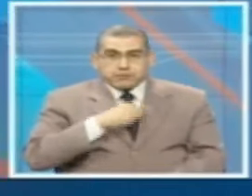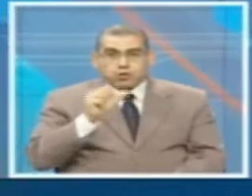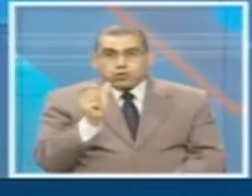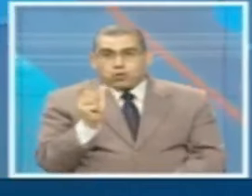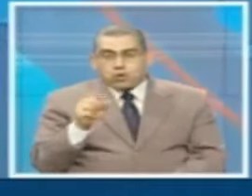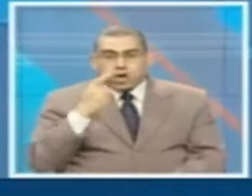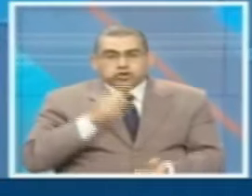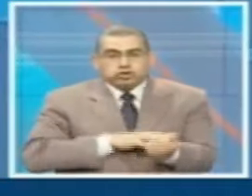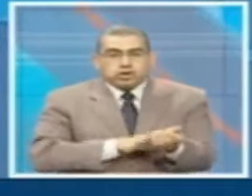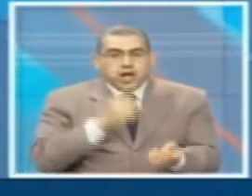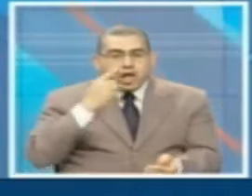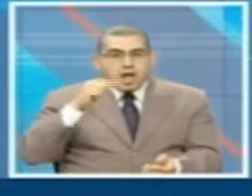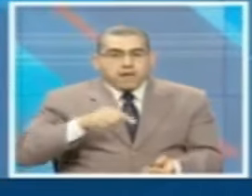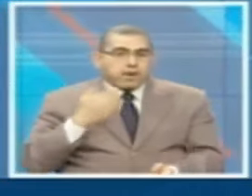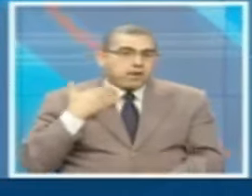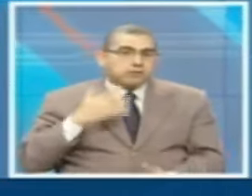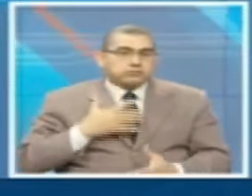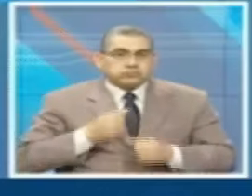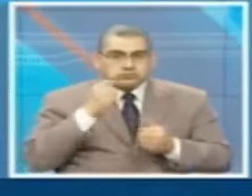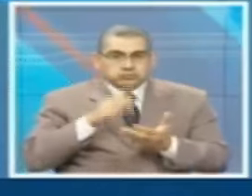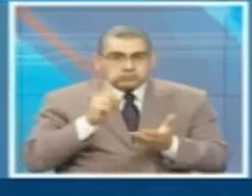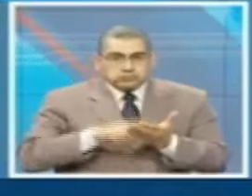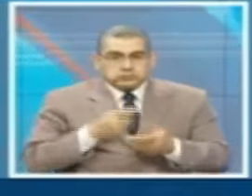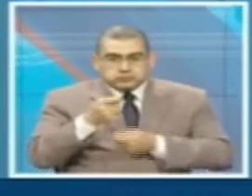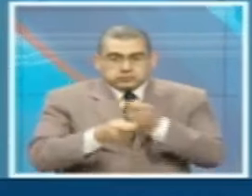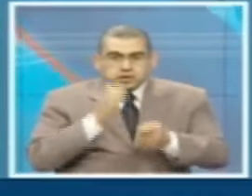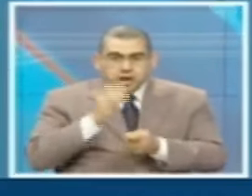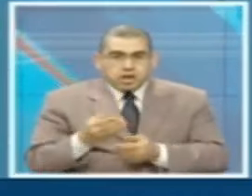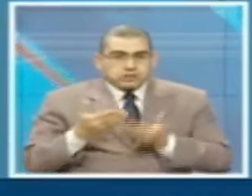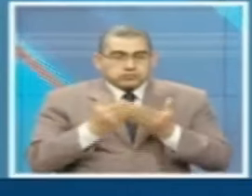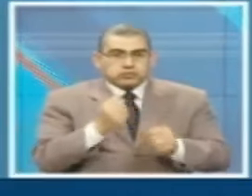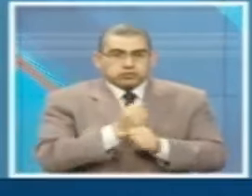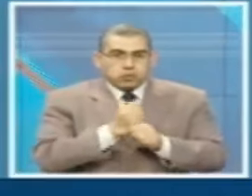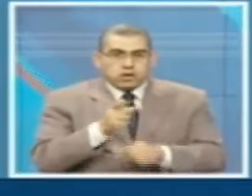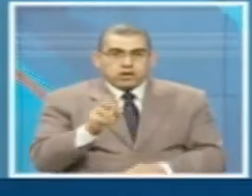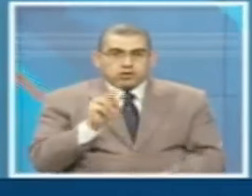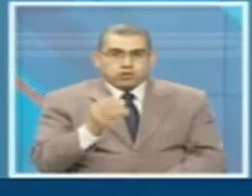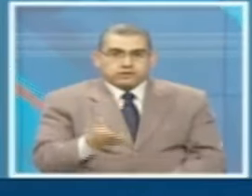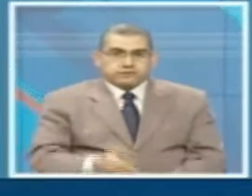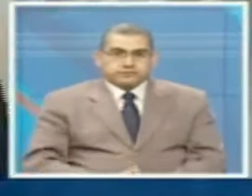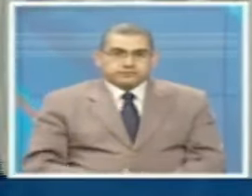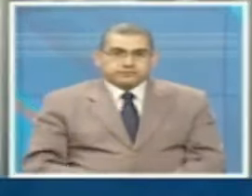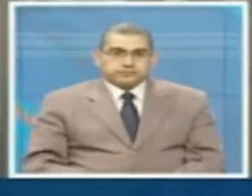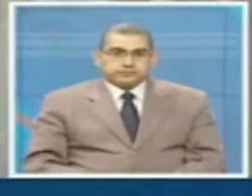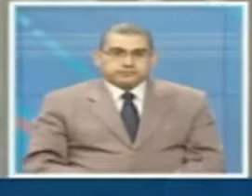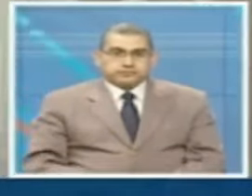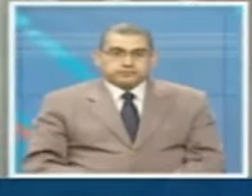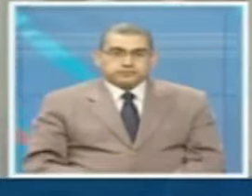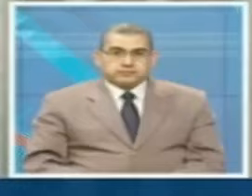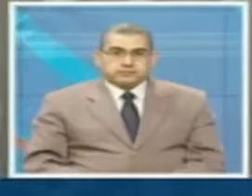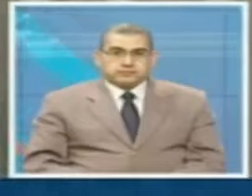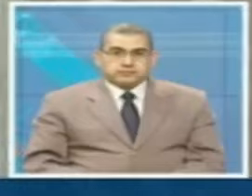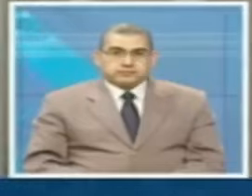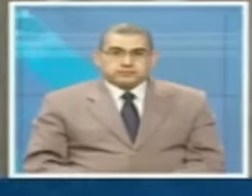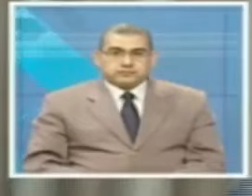حياة للأمل والكرامة، داعيا إلى إعادة التمويل الكافي لعمل الأونروا. أونروا works in